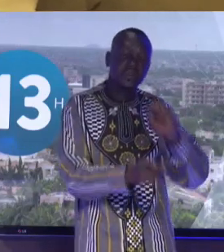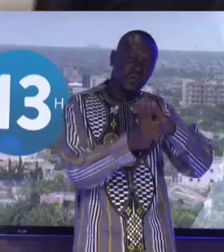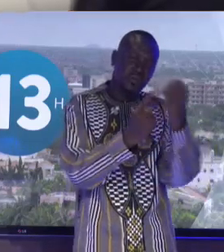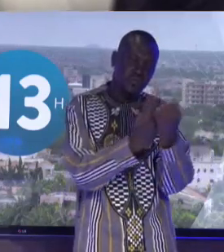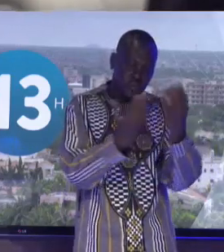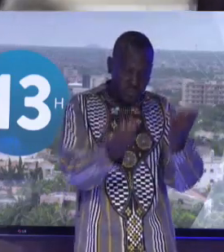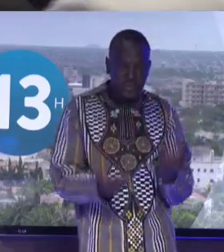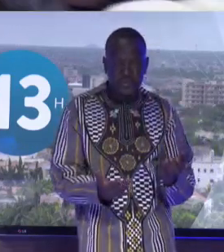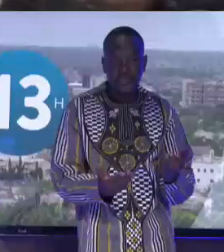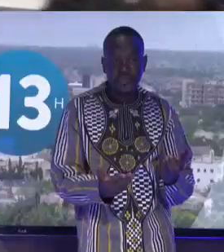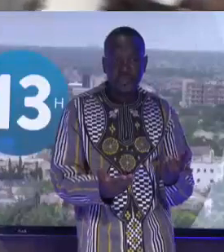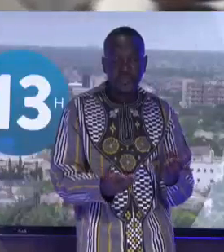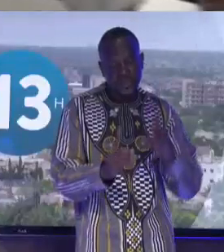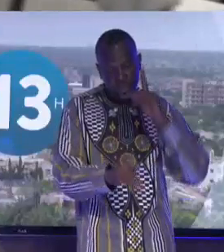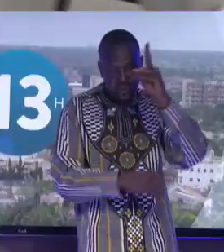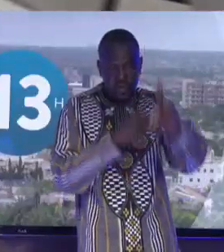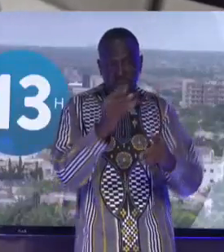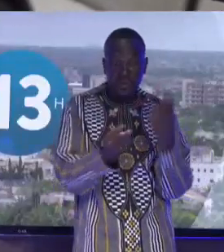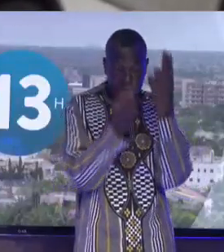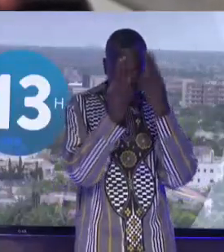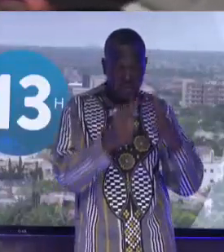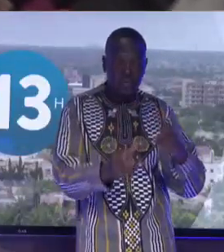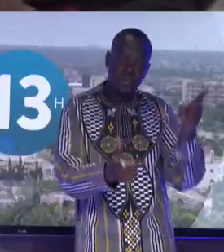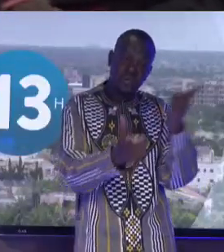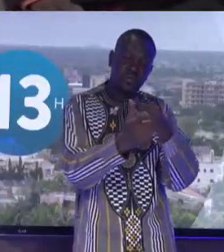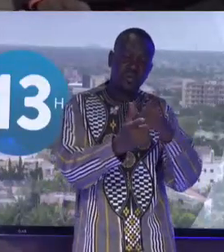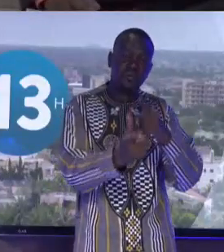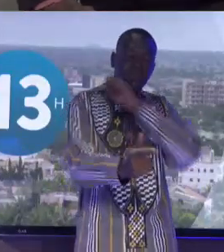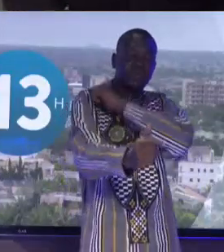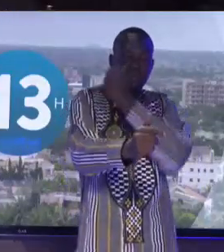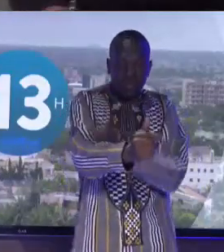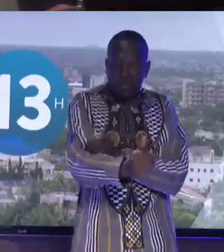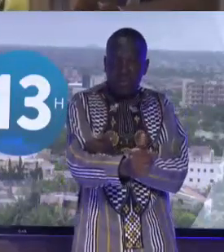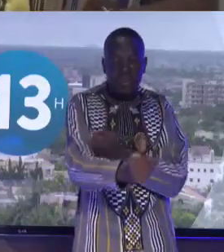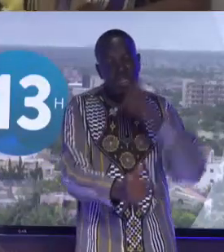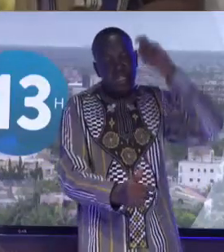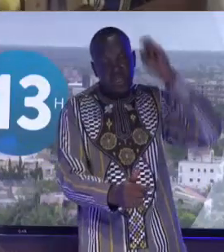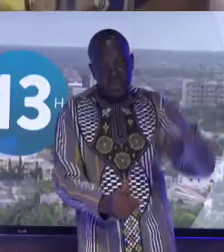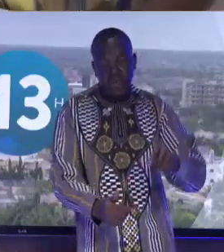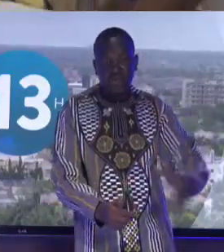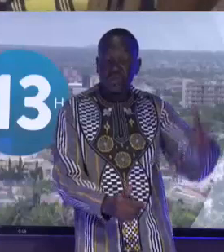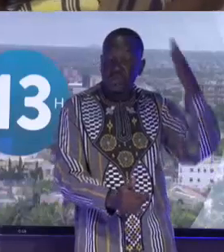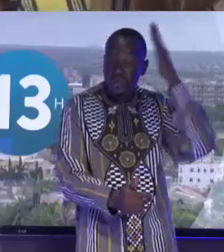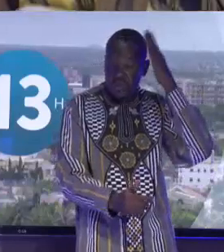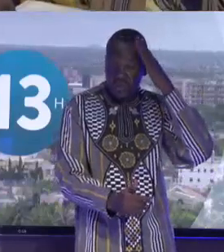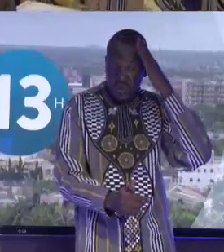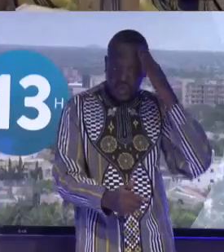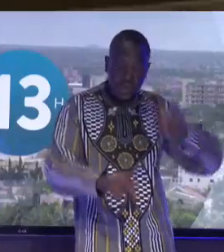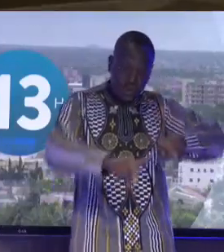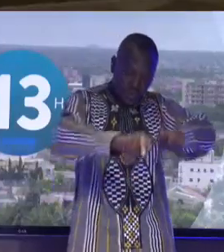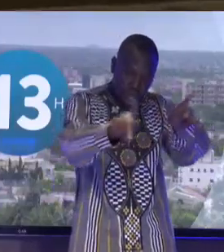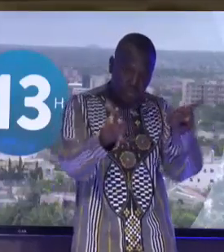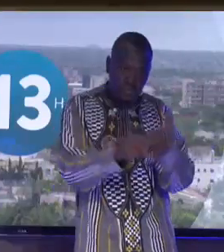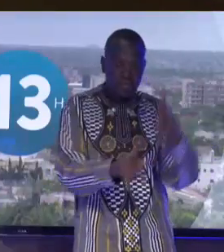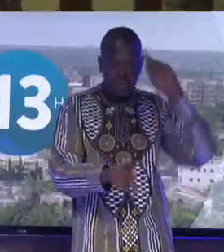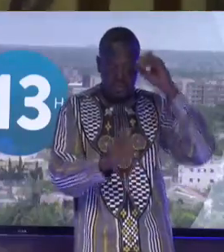besoin. Ce déplacement est vu par les premiers responsables du PAM comme un devoir de reconnaissance. Et sur place, ils prennent